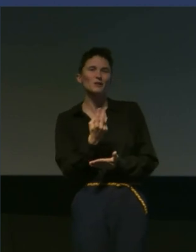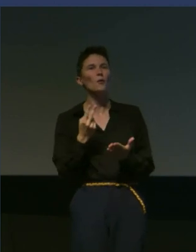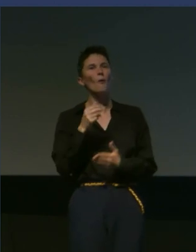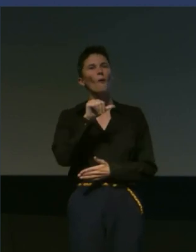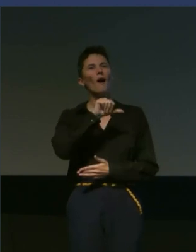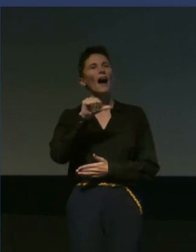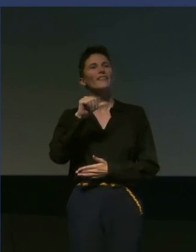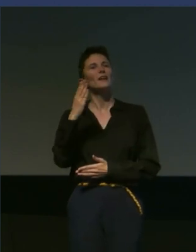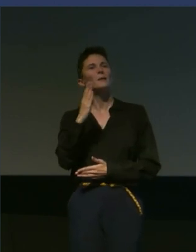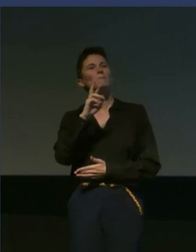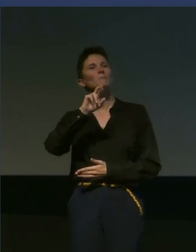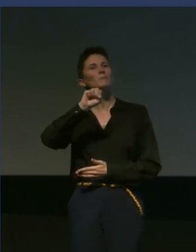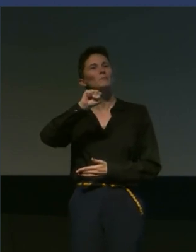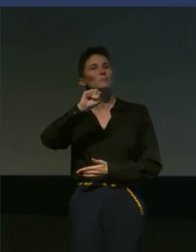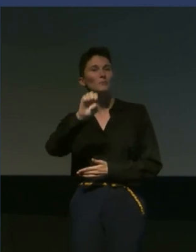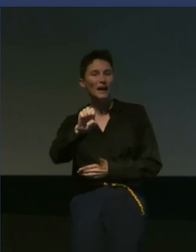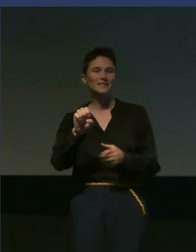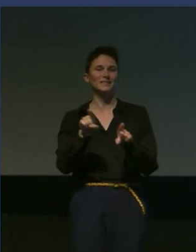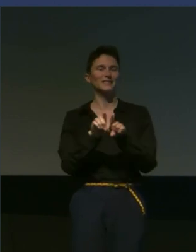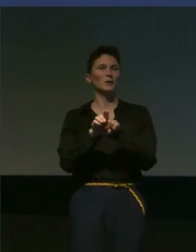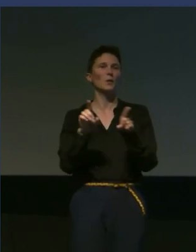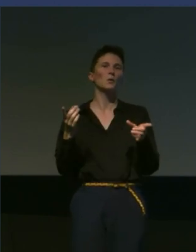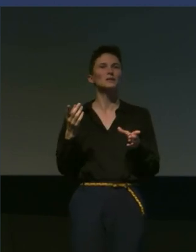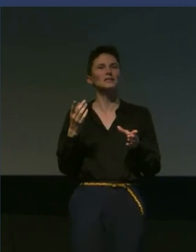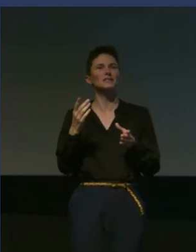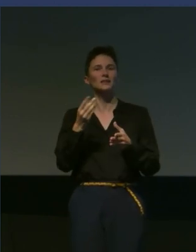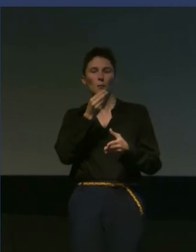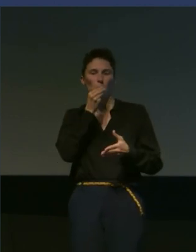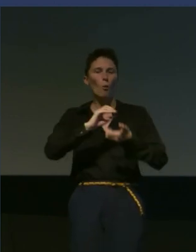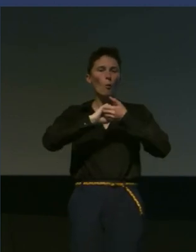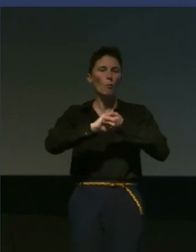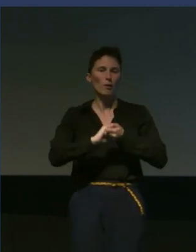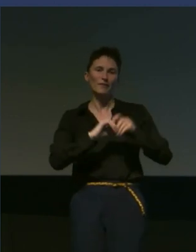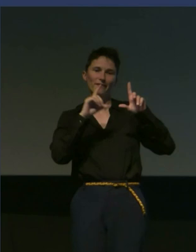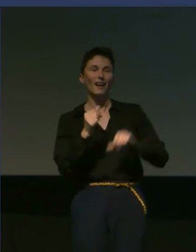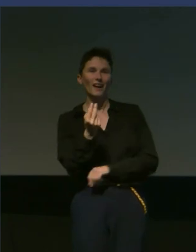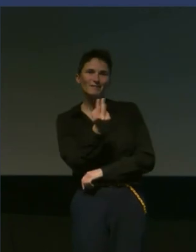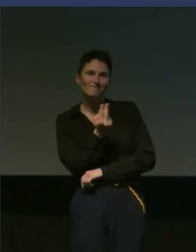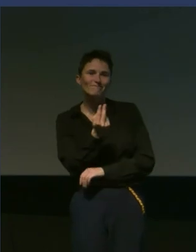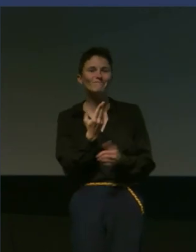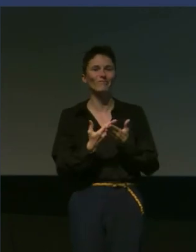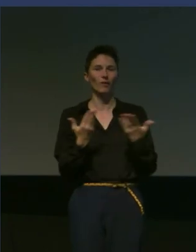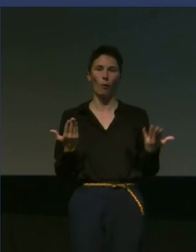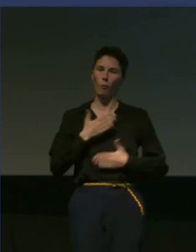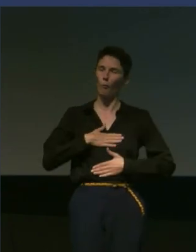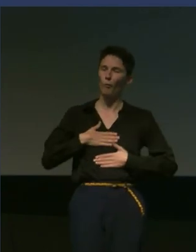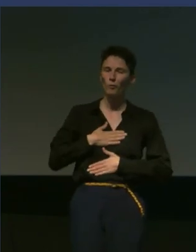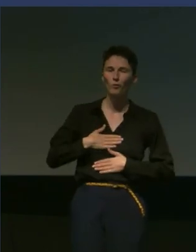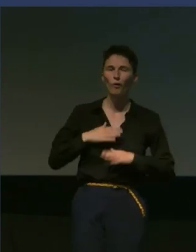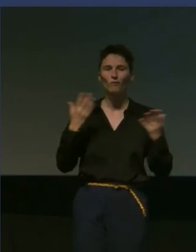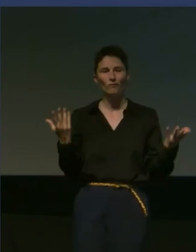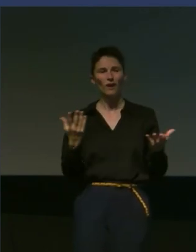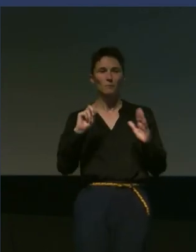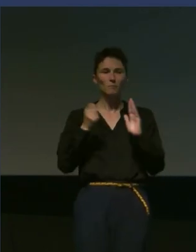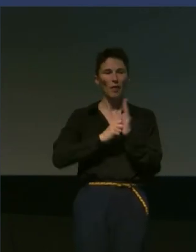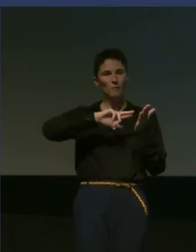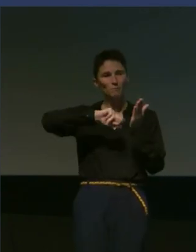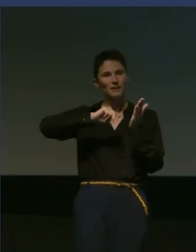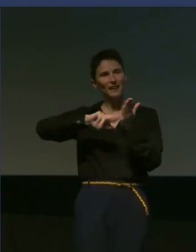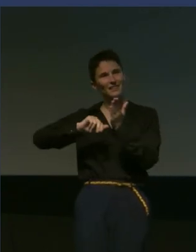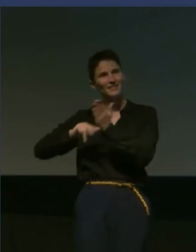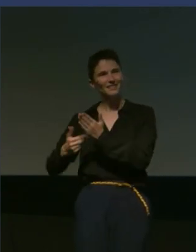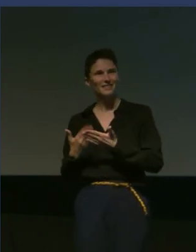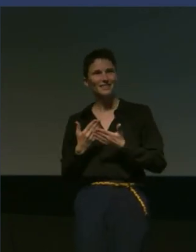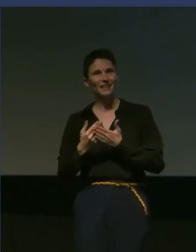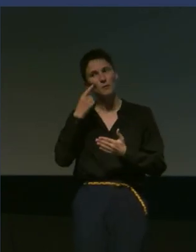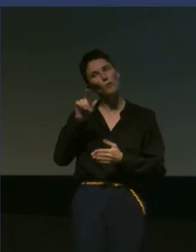oublié. Donc voilà à quoi il ressemble pour ceux qui ne le savent pas. Et donc voilà les dédicaces. Là, c'est pour